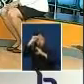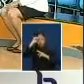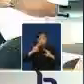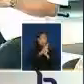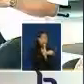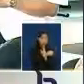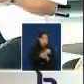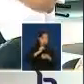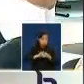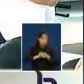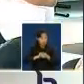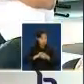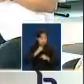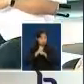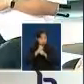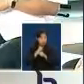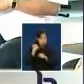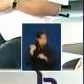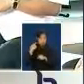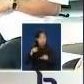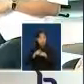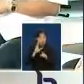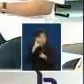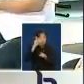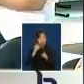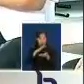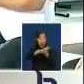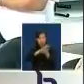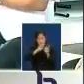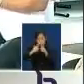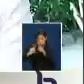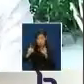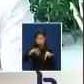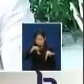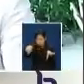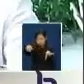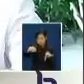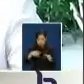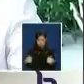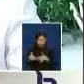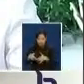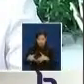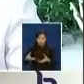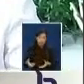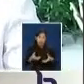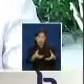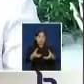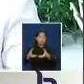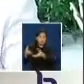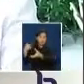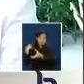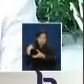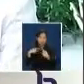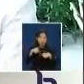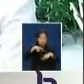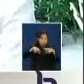มกันทุกทีก็เพื่อที่จะตามโรงเรียนต่างๆก็จะรับอุปกรณ์พวกนี้ไปมือทำความสะอาดกรณีอาจจะเพื่อความปลอดภัยนะฮ